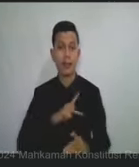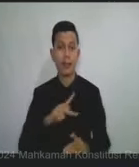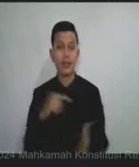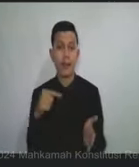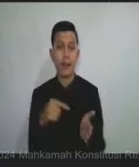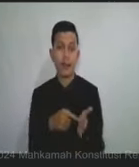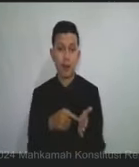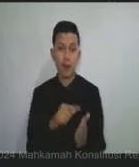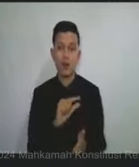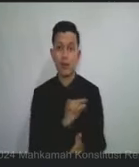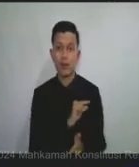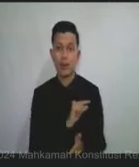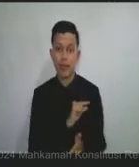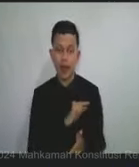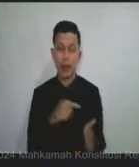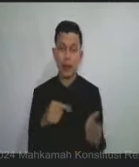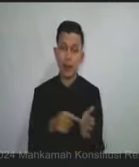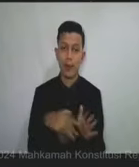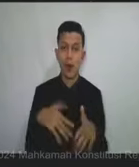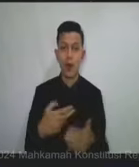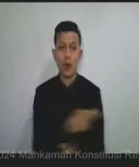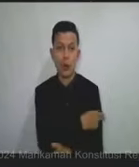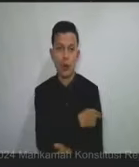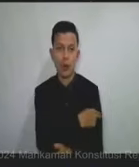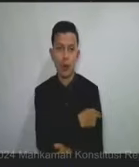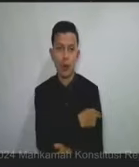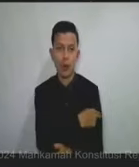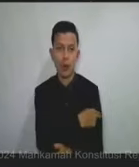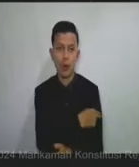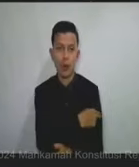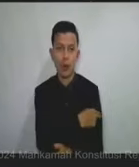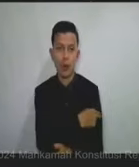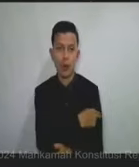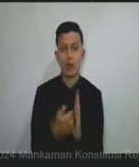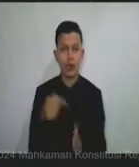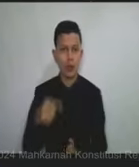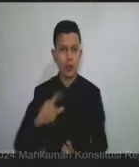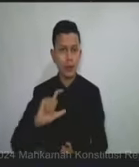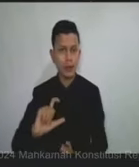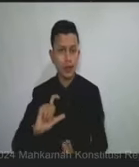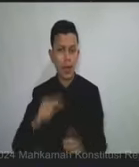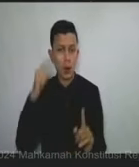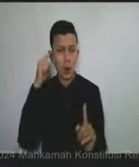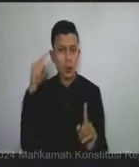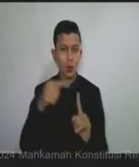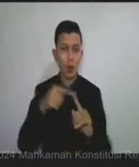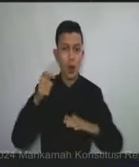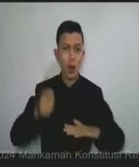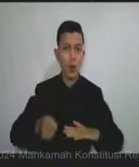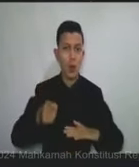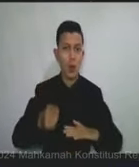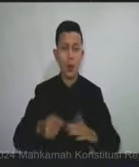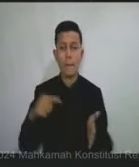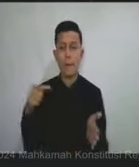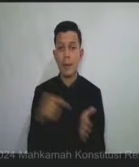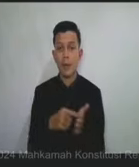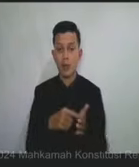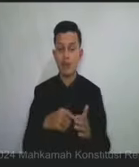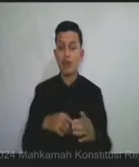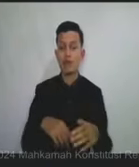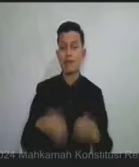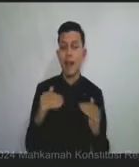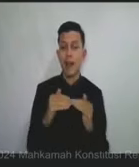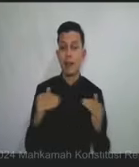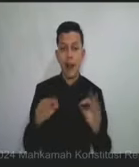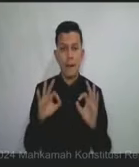pelaksanaannya hal ini juga merupakan cara untuk mencapai tujuan hukum pemilu yakni keadilan kepastian dan kemanfaatan dari penyelenggaraan pemilu karena prinsip dasar